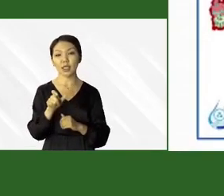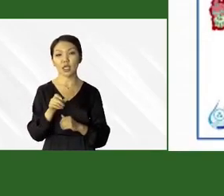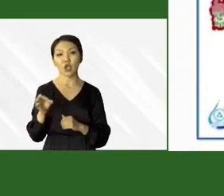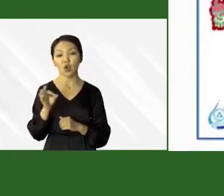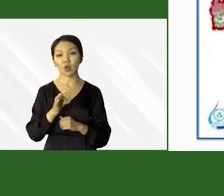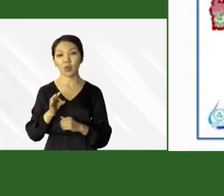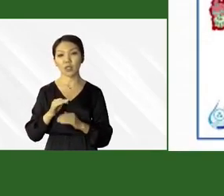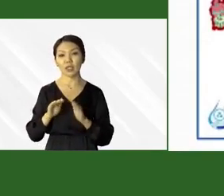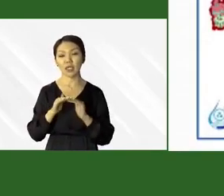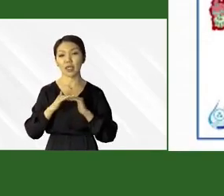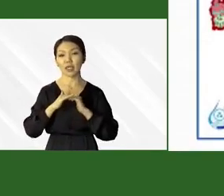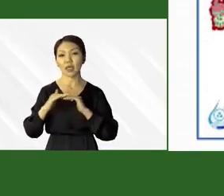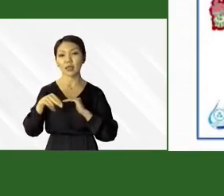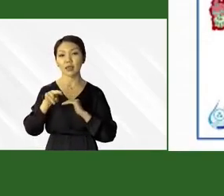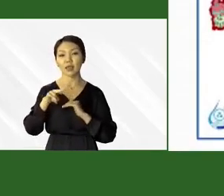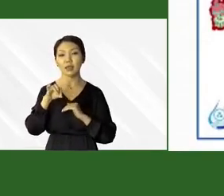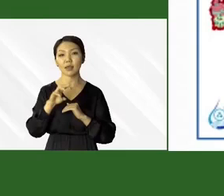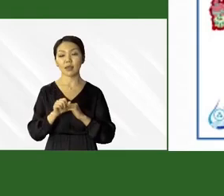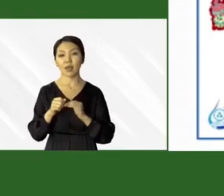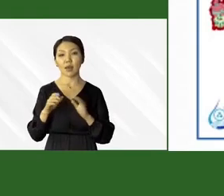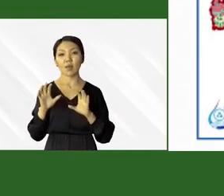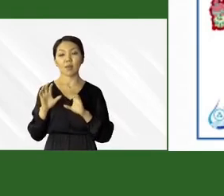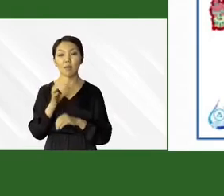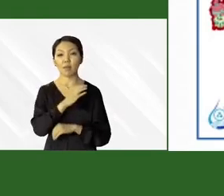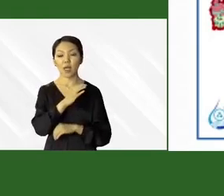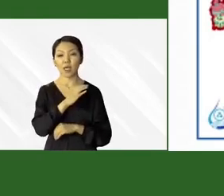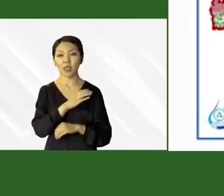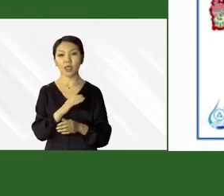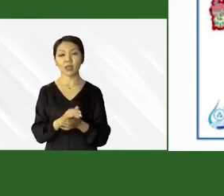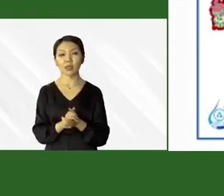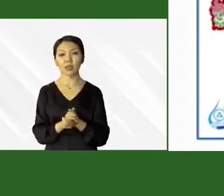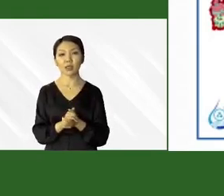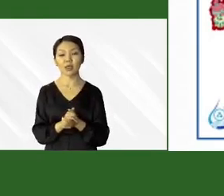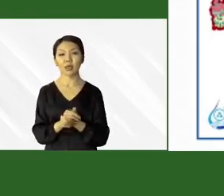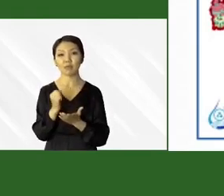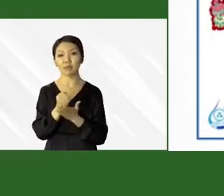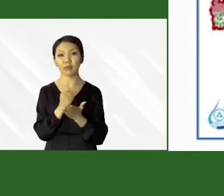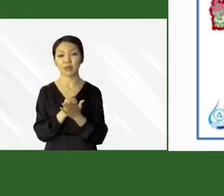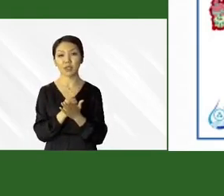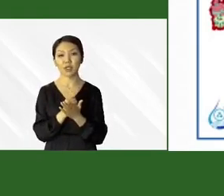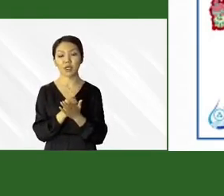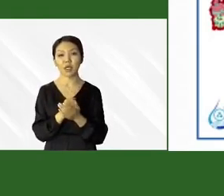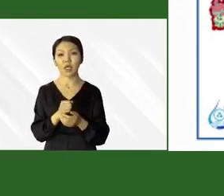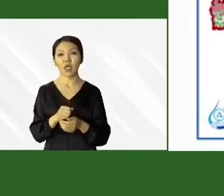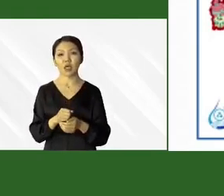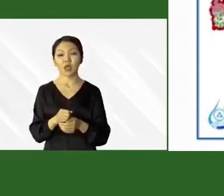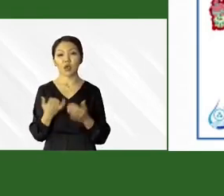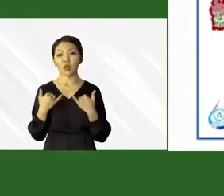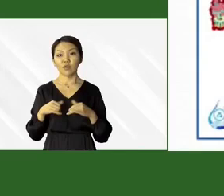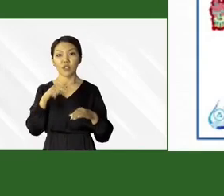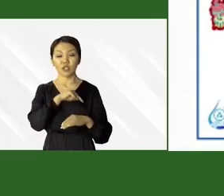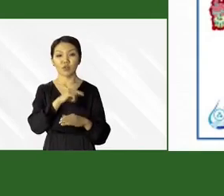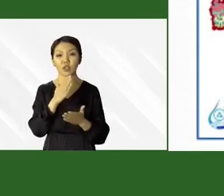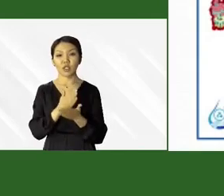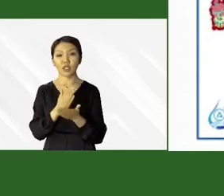Долина богата подземными водами. О чудотворных свойствах родников слагаются легенды. Одним из